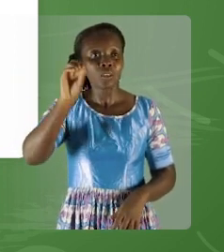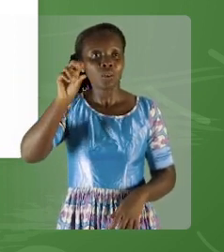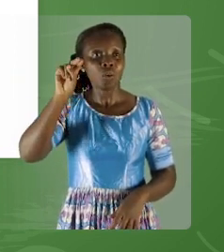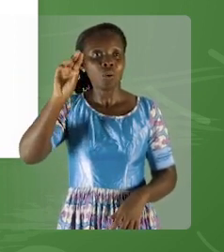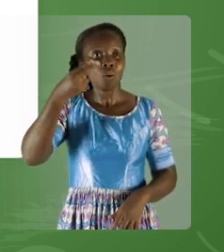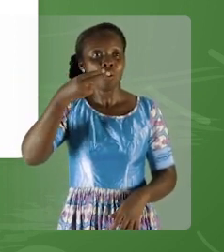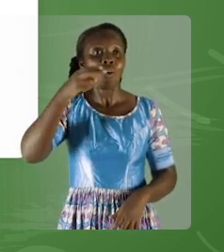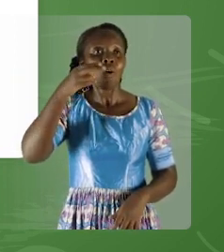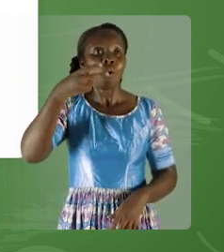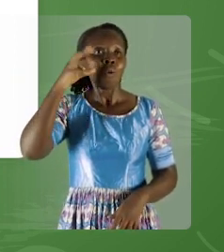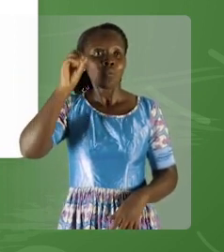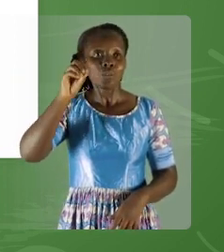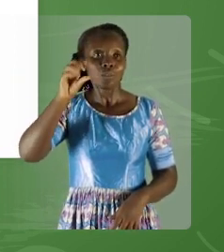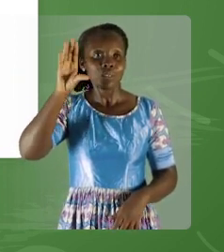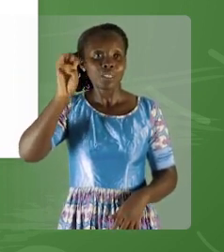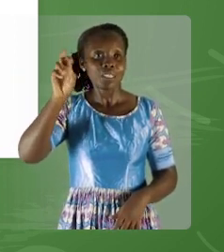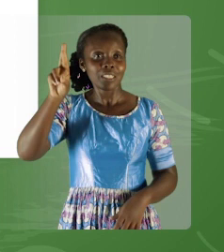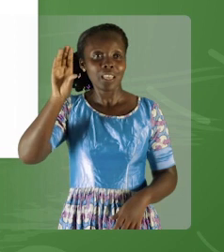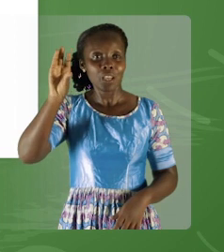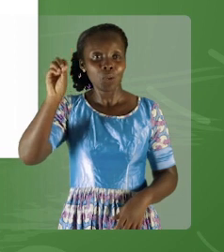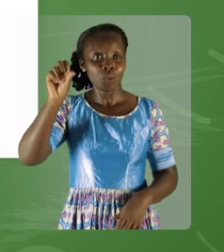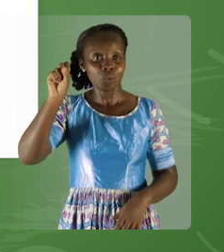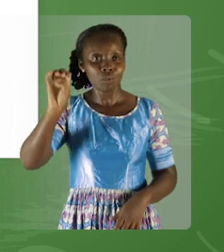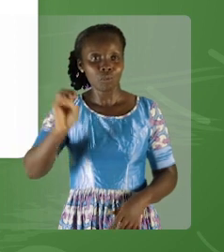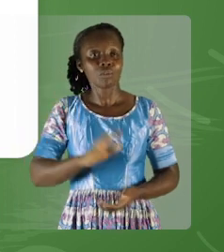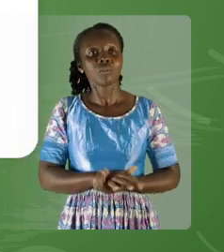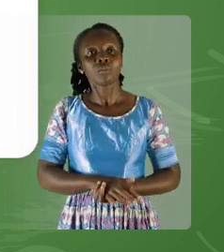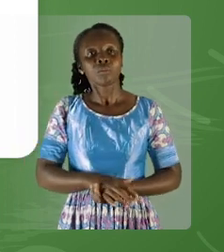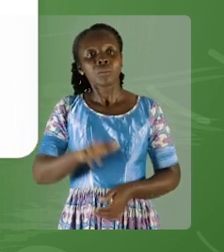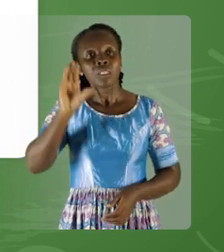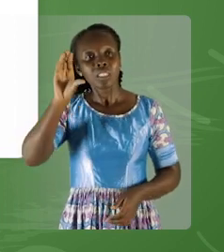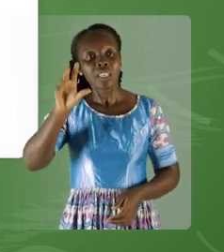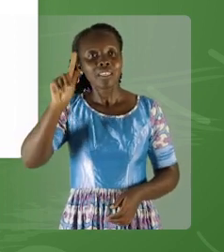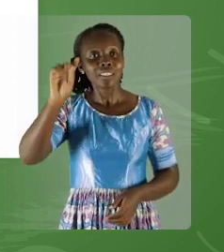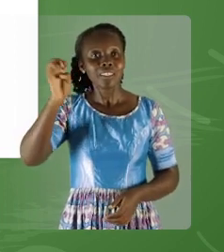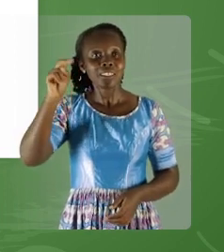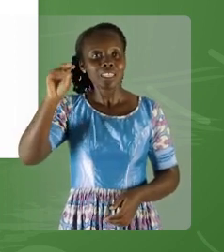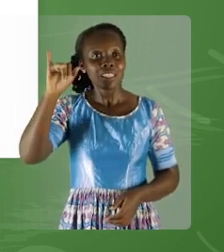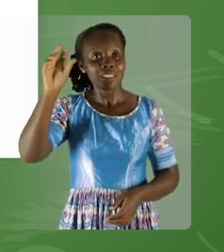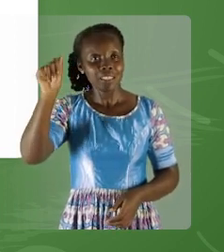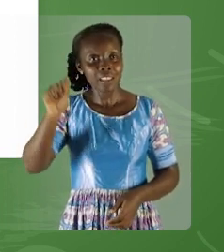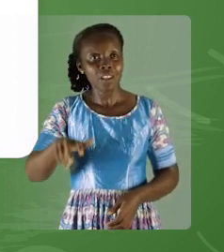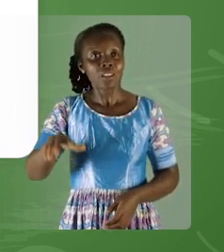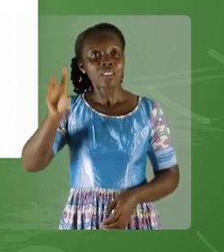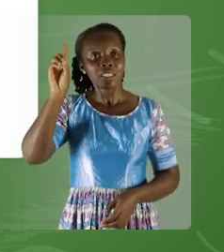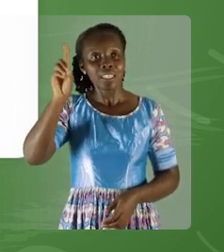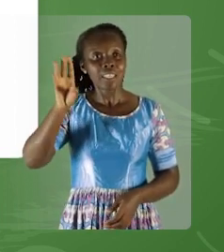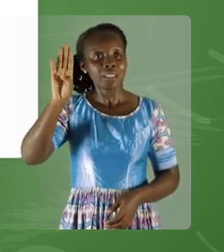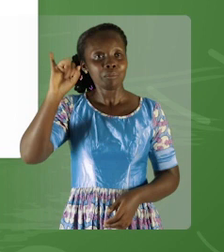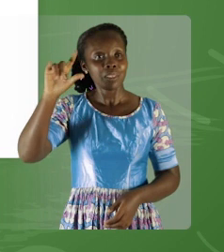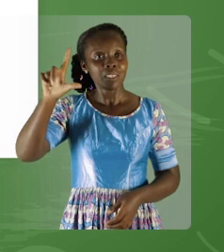B l'onchocercose, petit C le téniasis ou le ténia, petit D